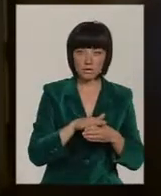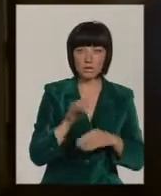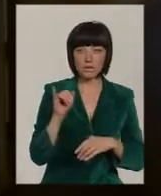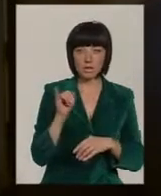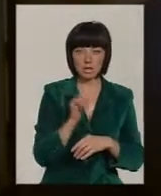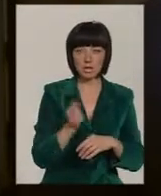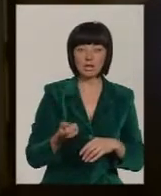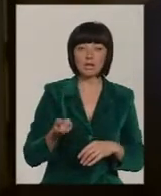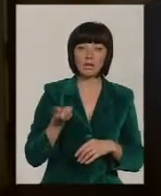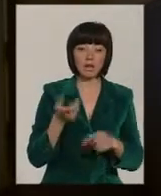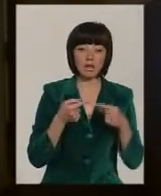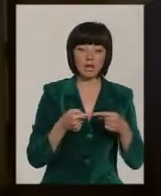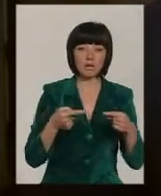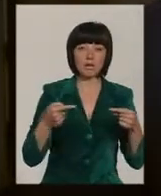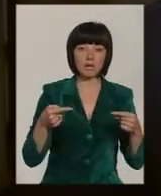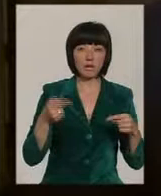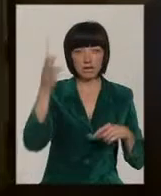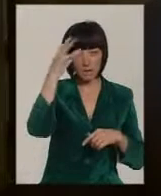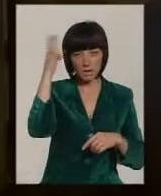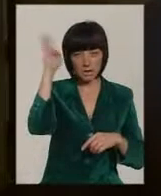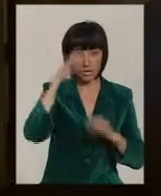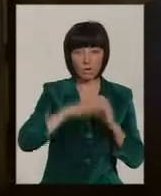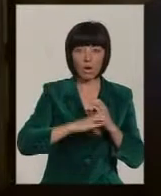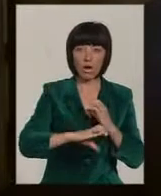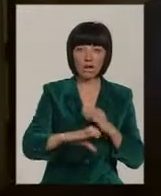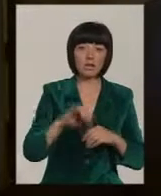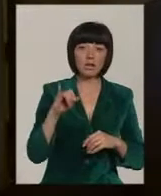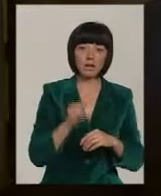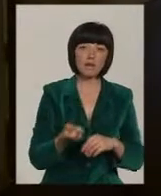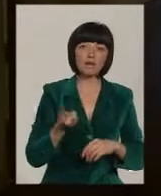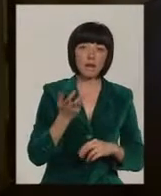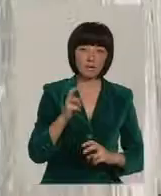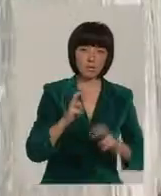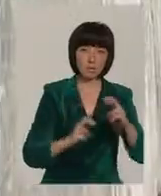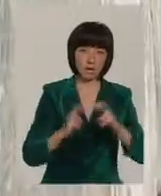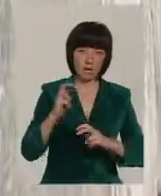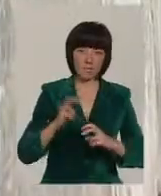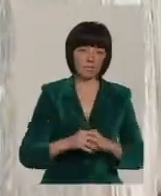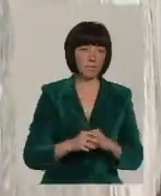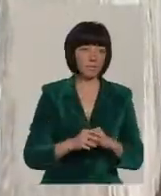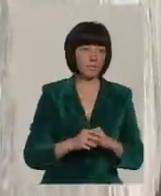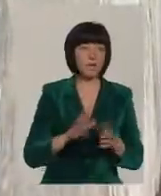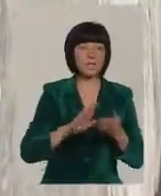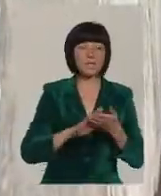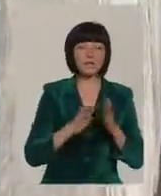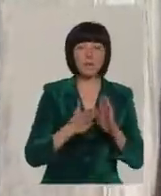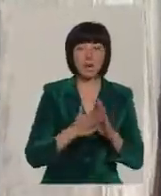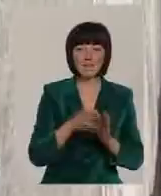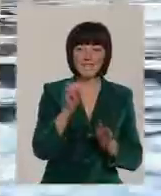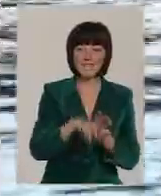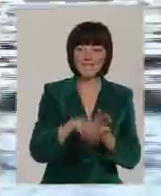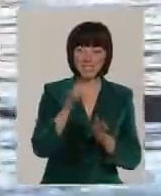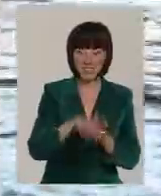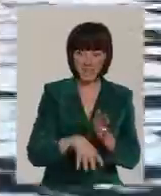І декілька ряд ще під Хмельницький водоканал і декілька ще підприємств. Власне, ситуація із викидами